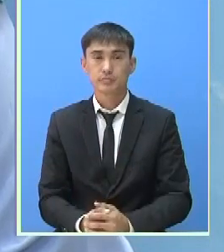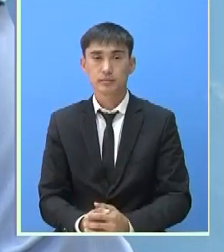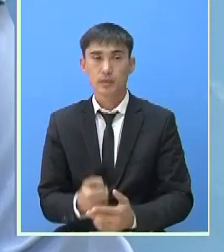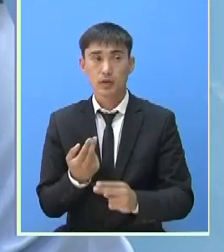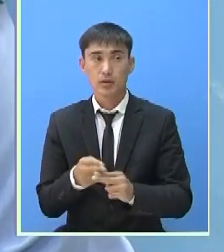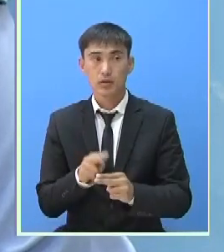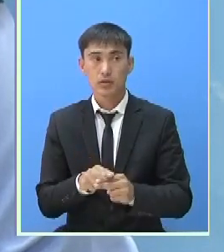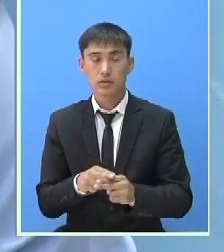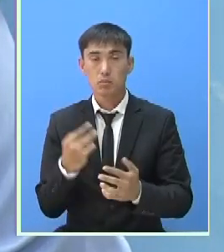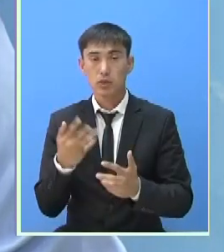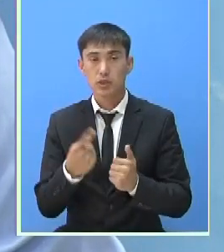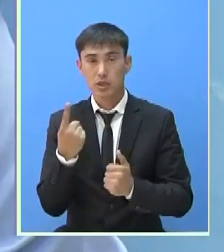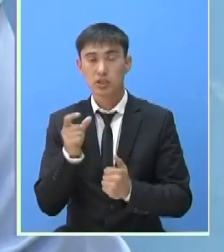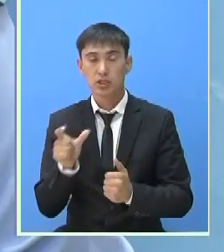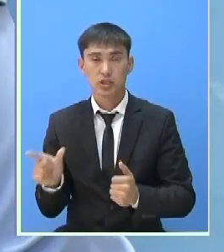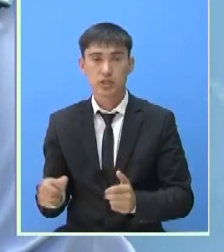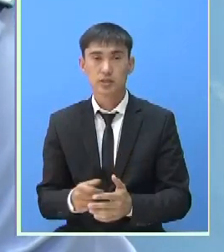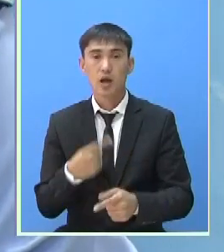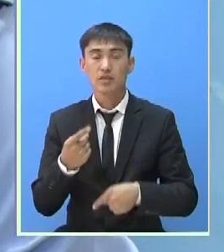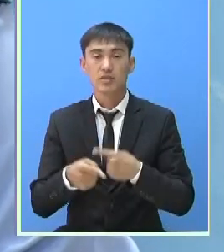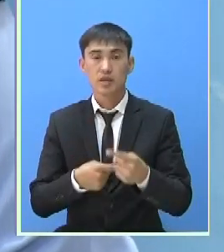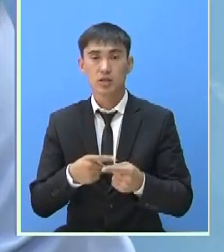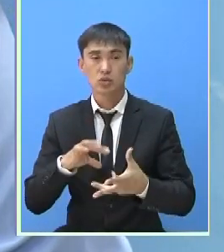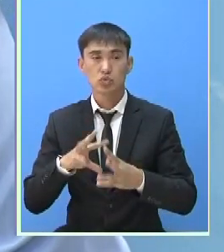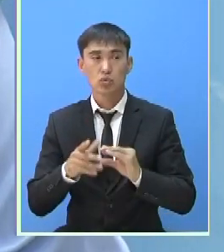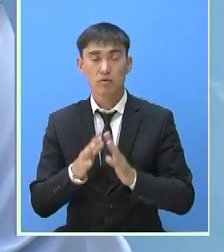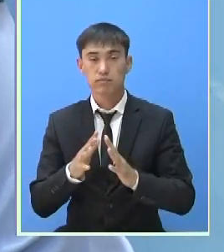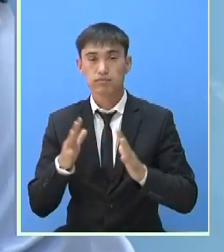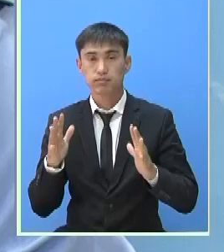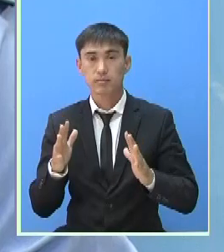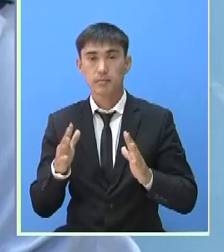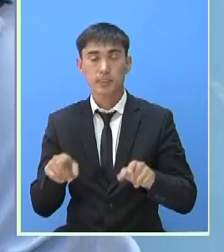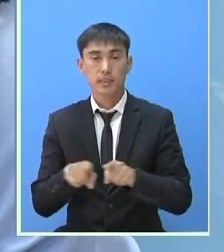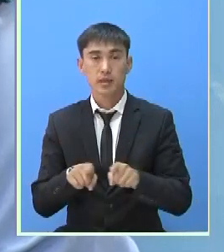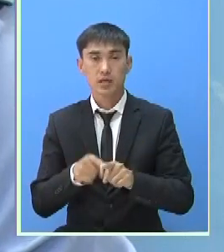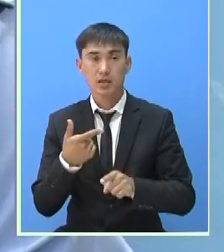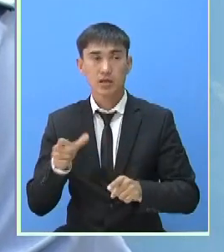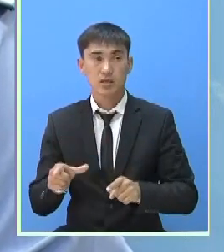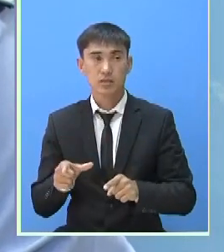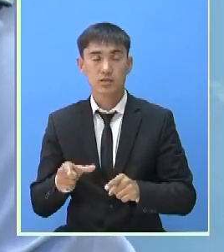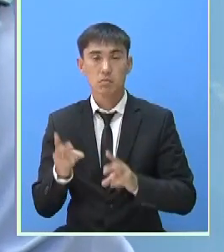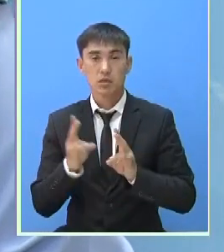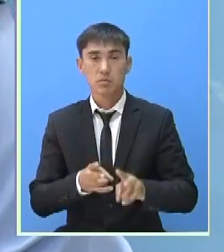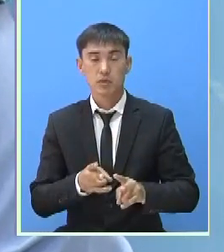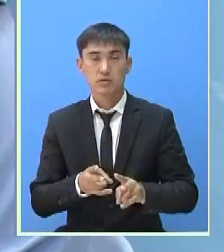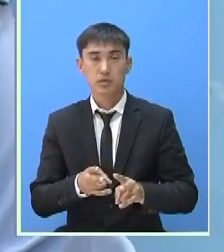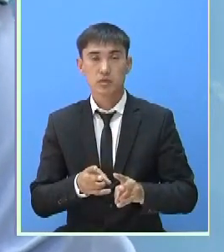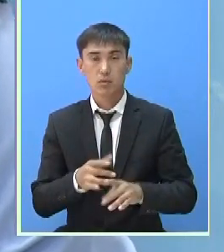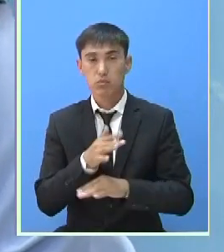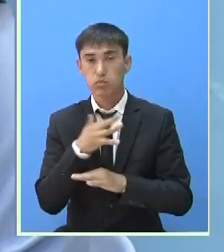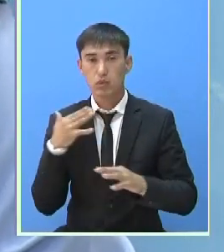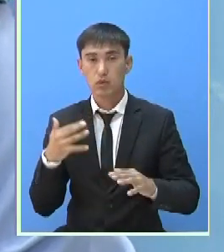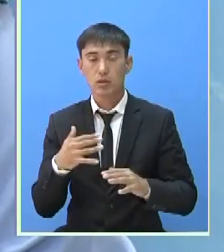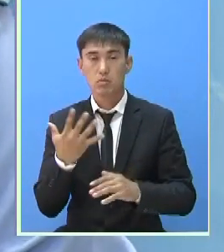Это посчитать только один гражданин. А дальше суммы они валировались, и таких граждан, потерпевших, могло стать